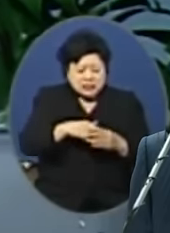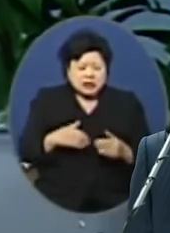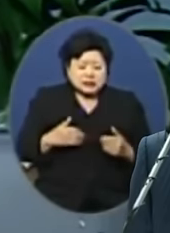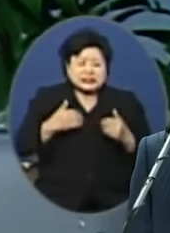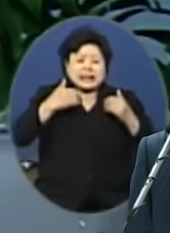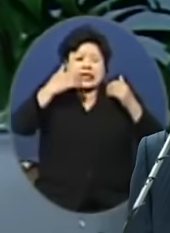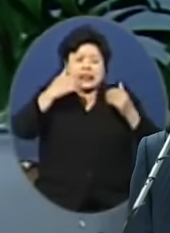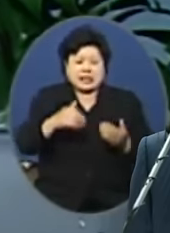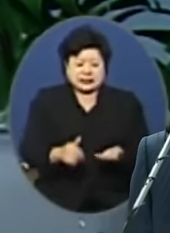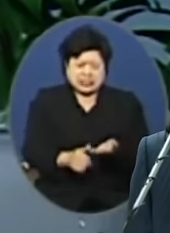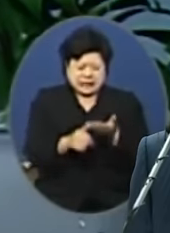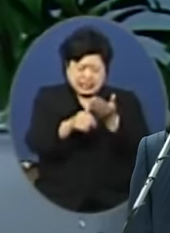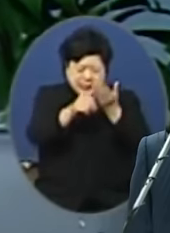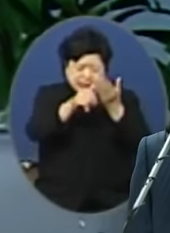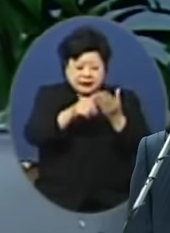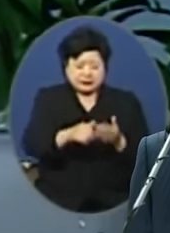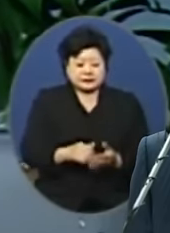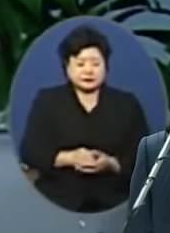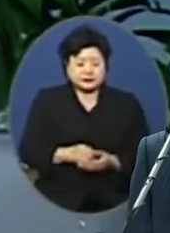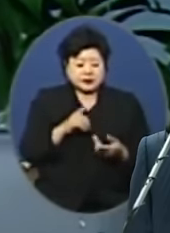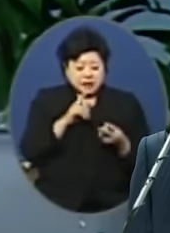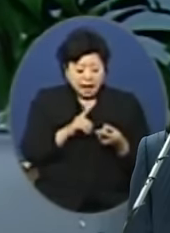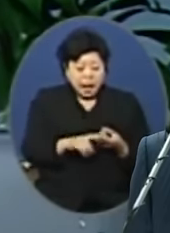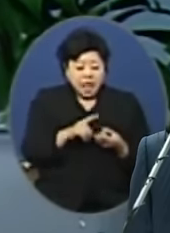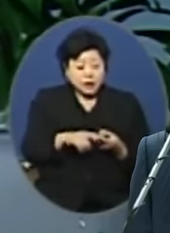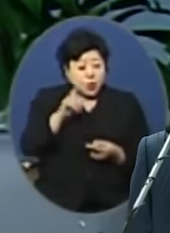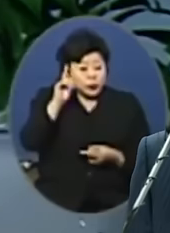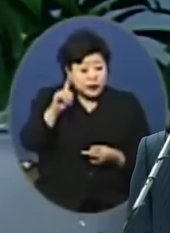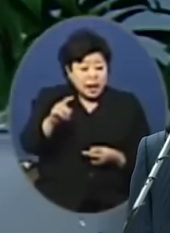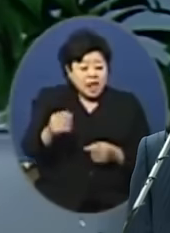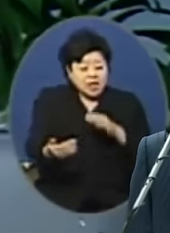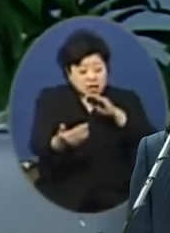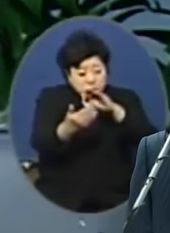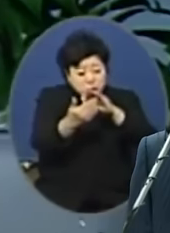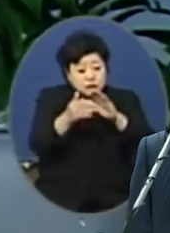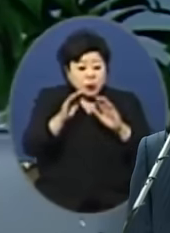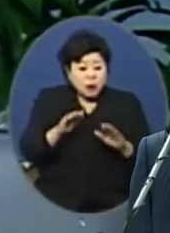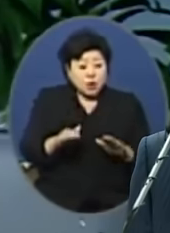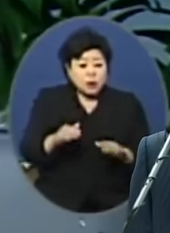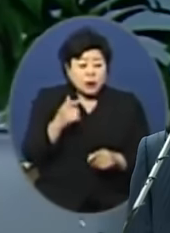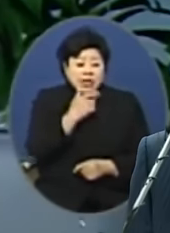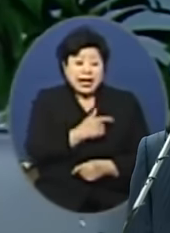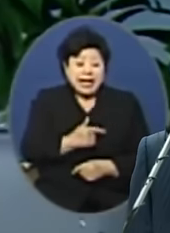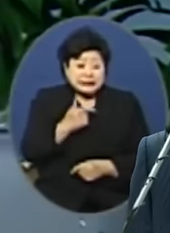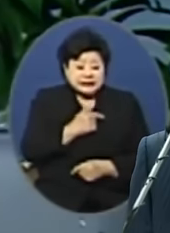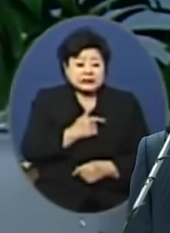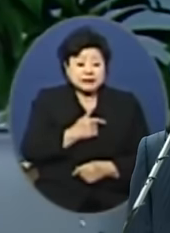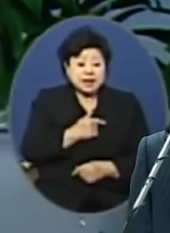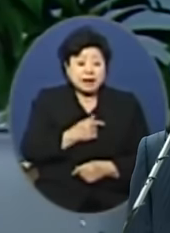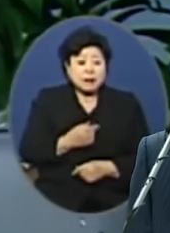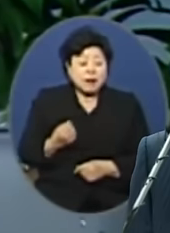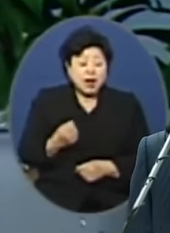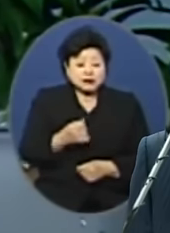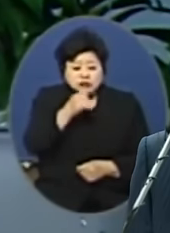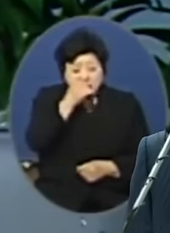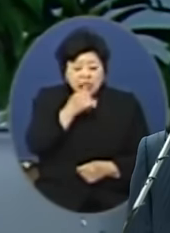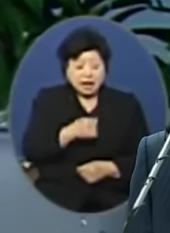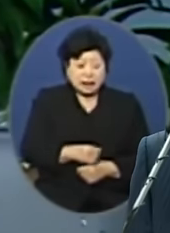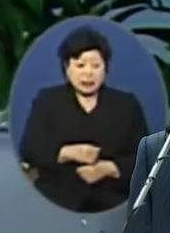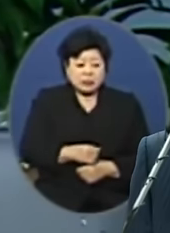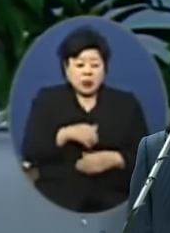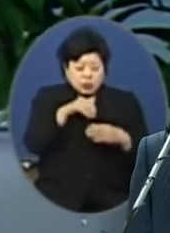것입니다. 그러므로 그것이 내일에 이루어지기 때문에 오늘 내 가슴 속에 무엇을 가지고 있는가,